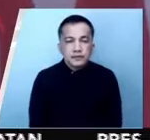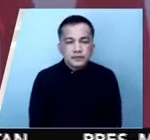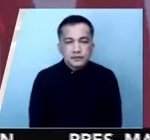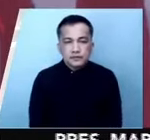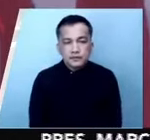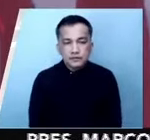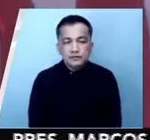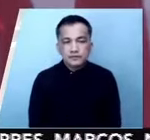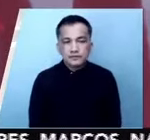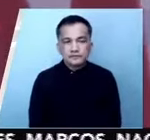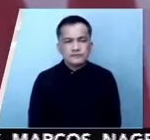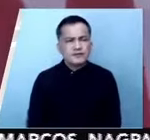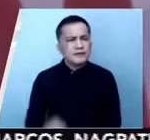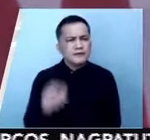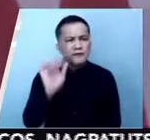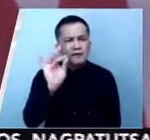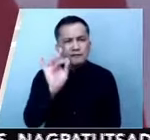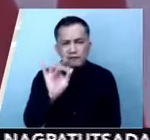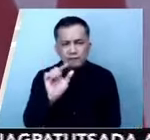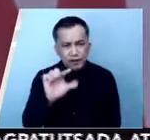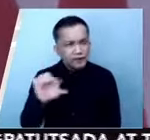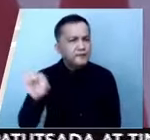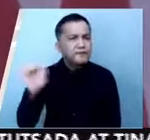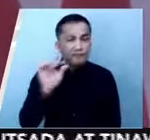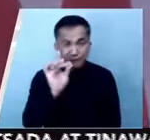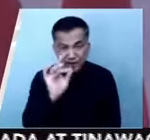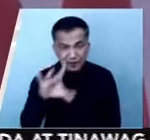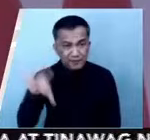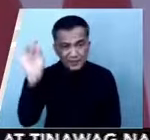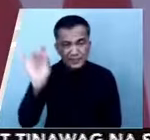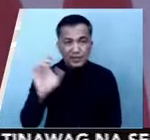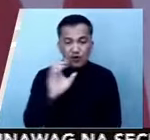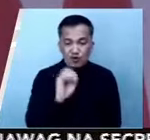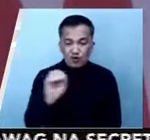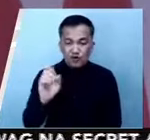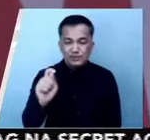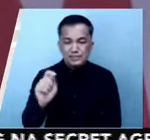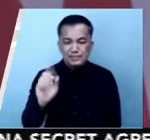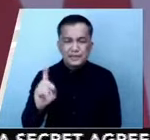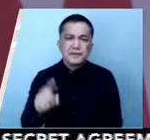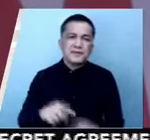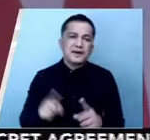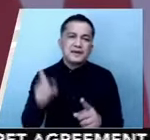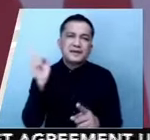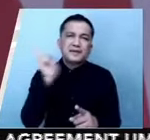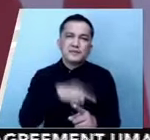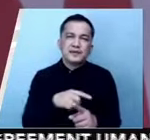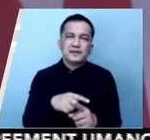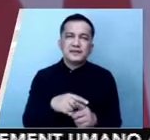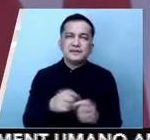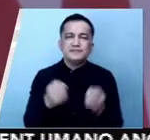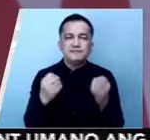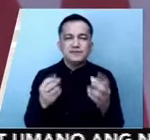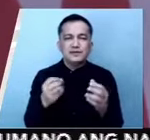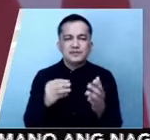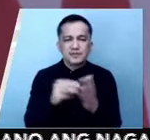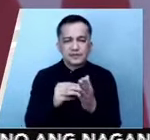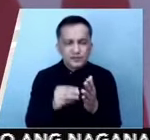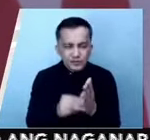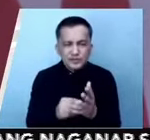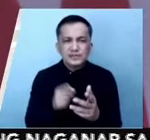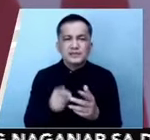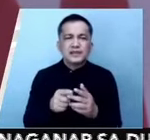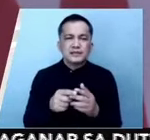Perfect sanang pang OOTD pero peke pala ang milyon-milyong pisong halaga ng mga branded eyeglasses, sandals